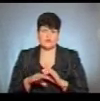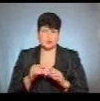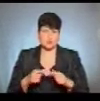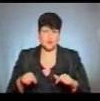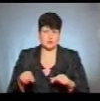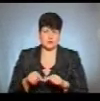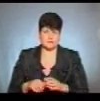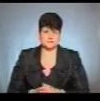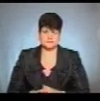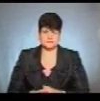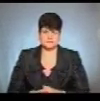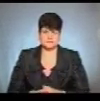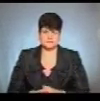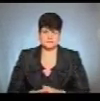округів.